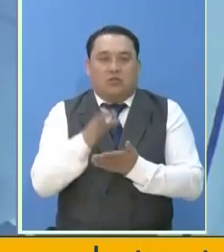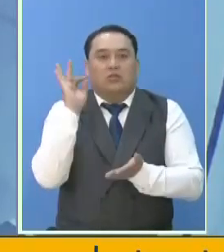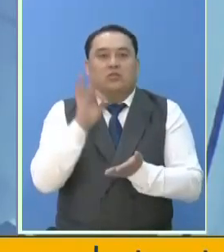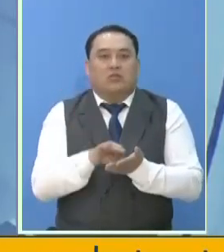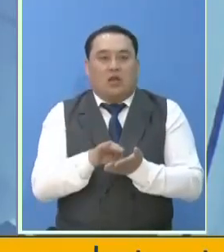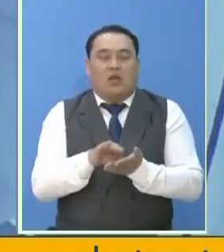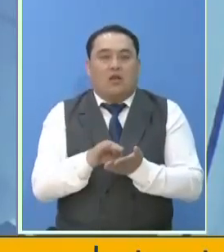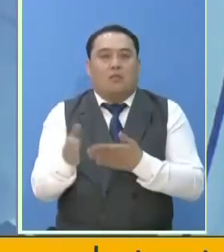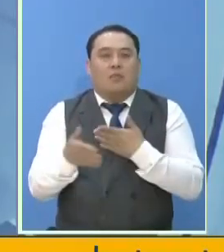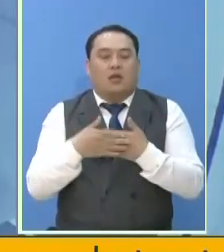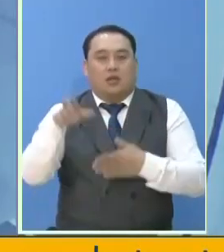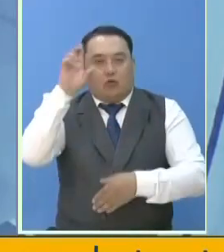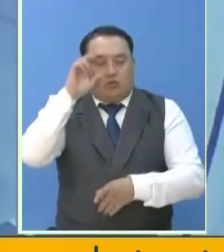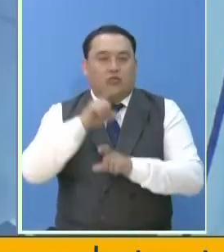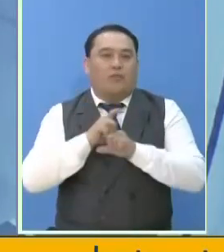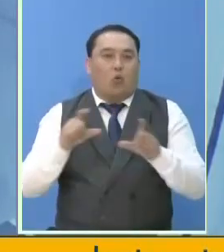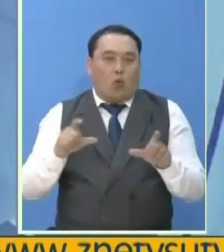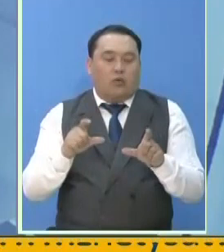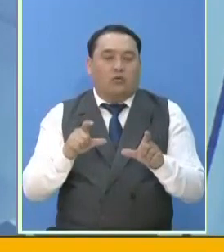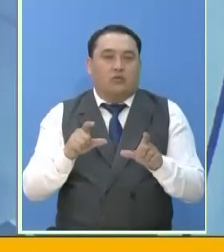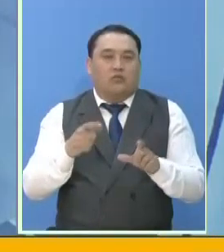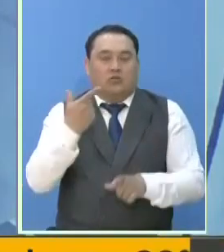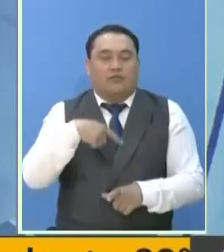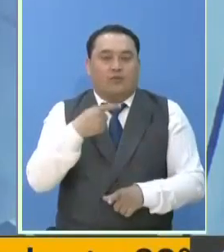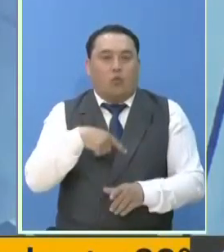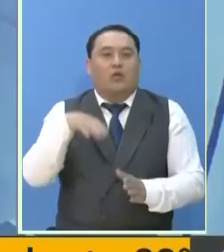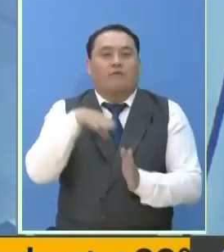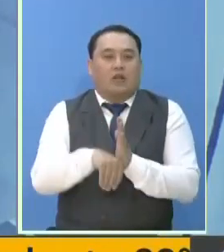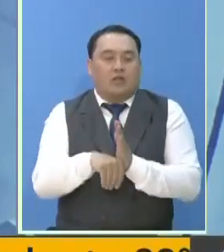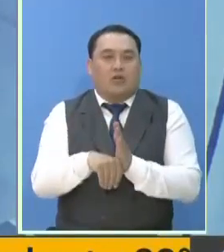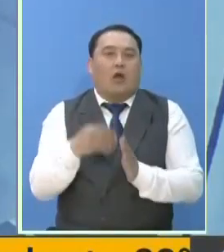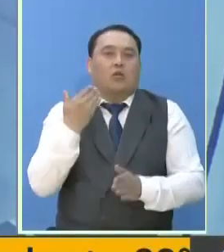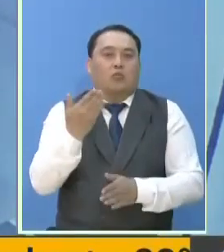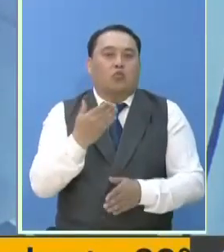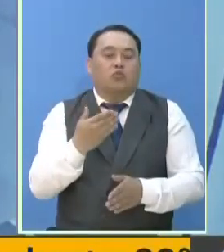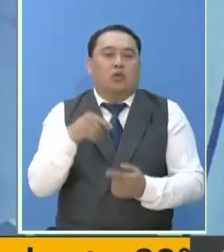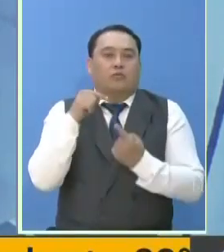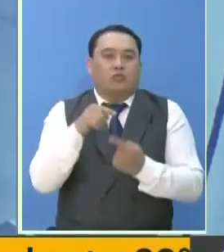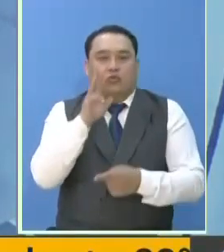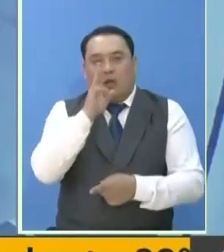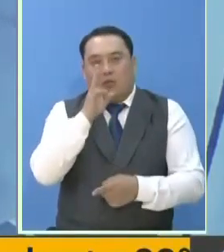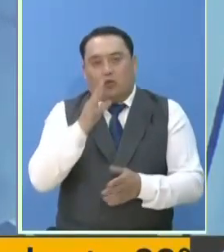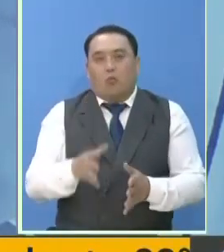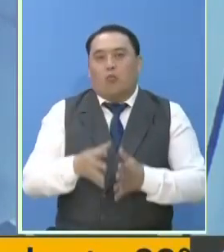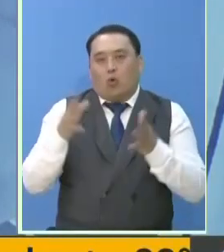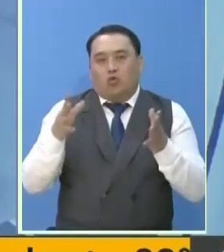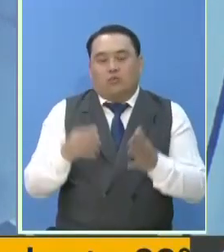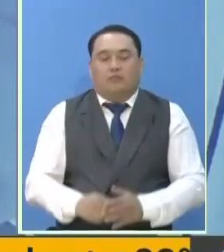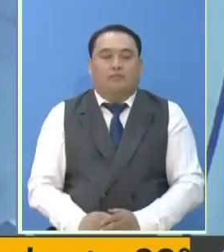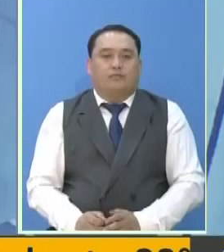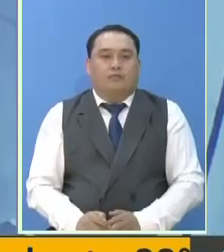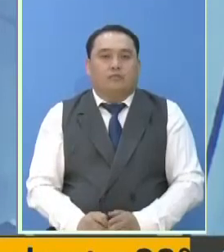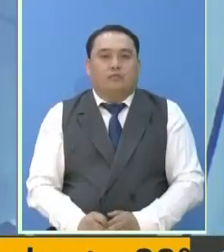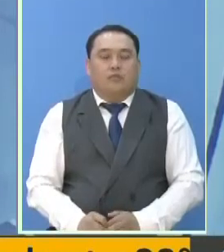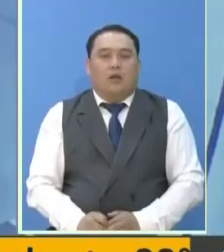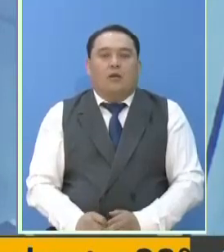которые поставлены перед государственным органом, непосредственно свой вклад, который вносят, они будут, соответственно, получать заработную плату больше. Их мы будем